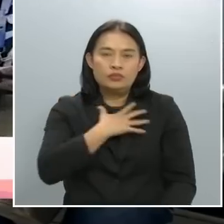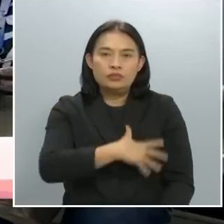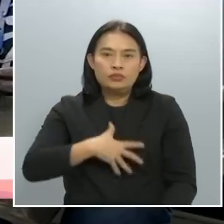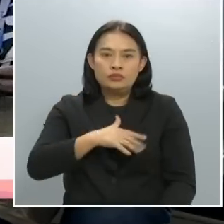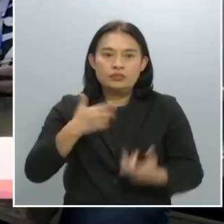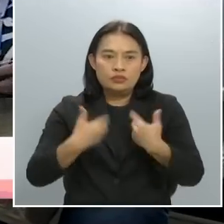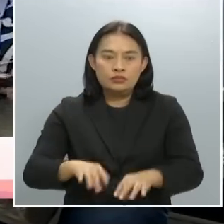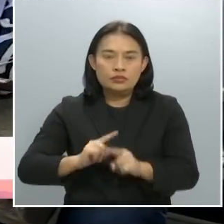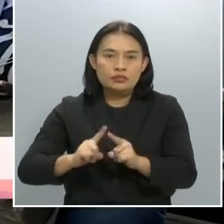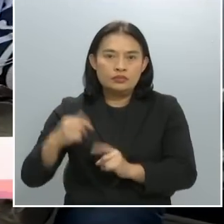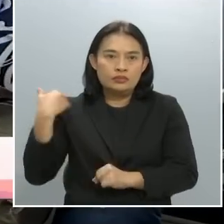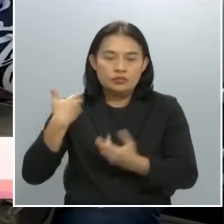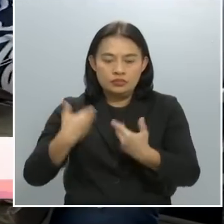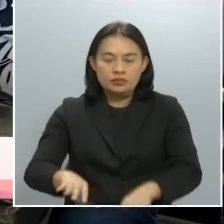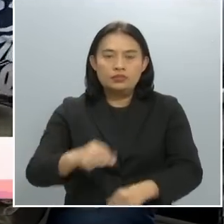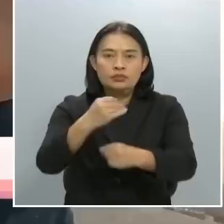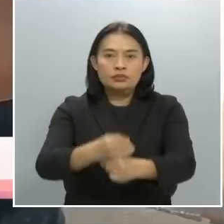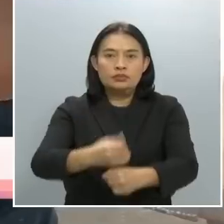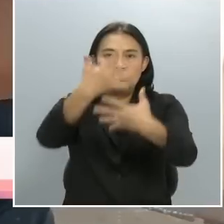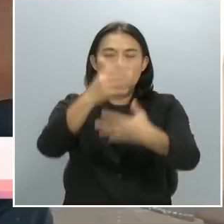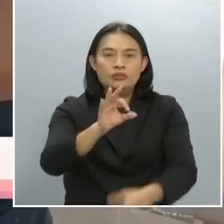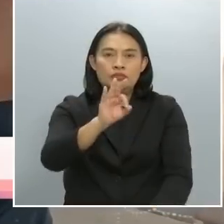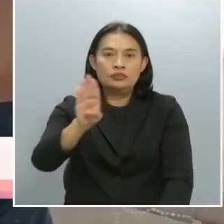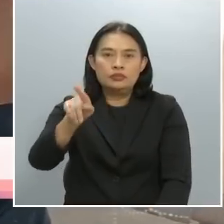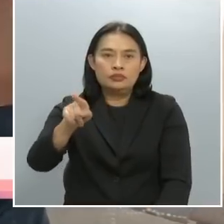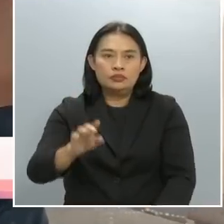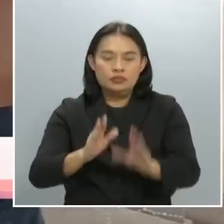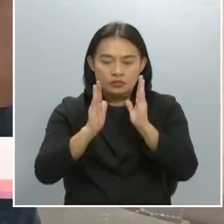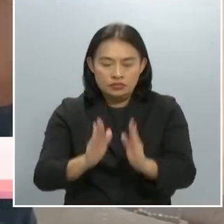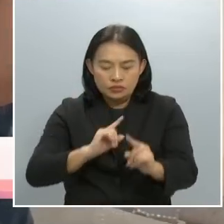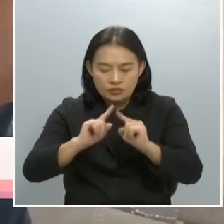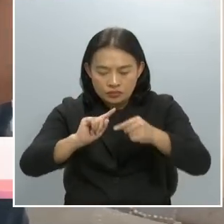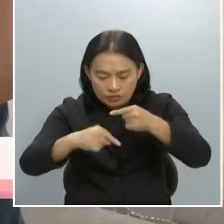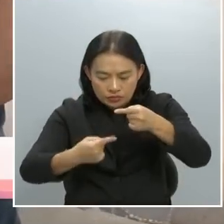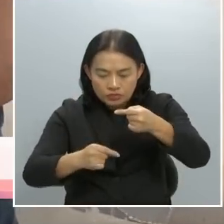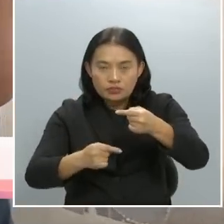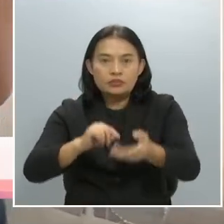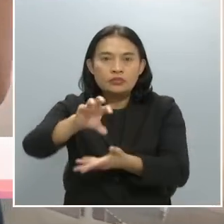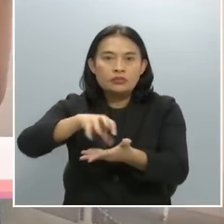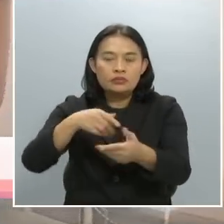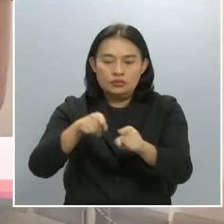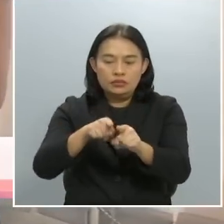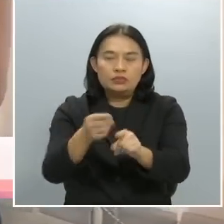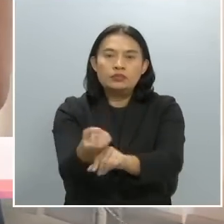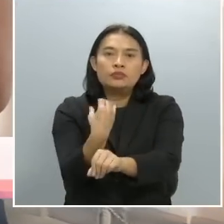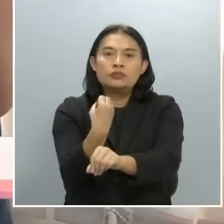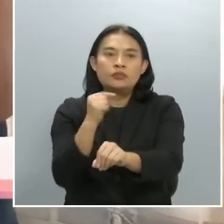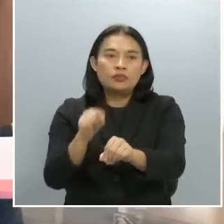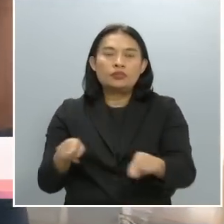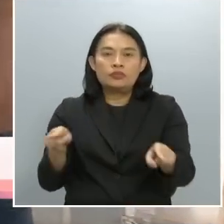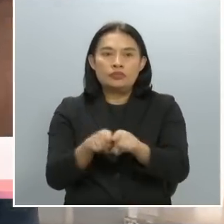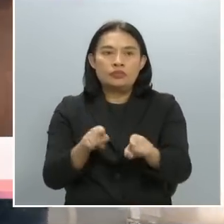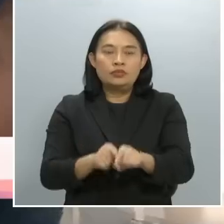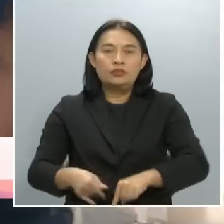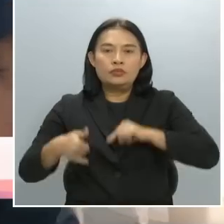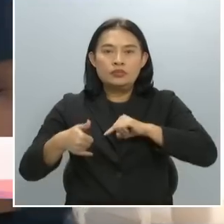องยังบอกได้ว่าพอโพสต์ออกไปปรากฏว่ามีคนอินบ็อกซ์เข้ามาพูดคุยกับเธอเยอะแล้วก็ให้ข้อมูลบอกว่าเคยตกเป็นเหยื่อถูกลวนลามโดยช่างสัก